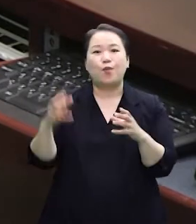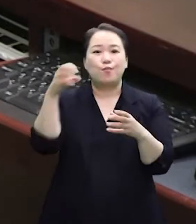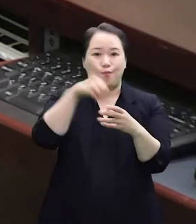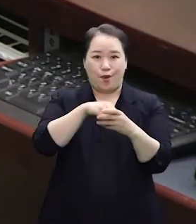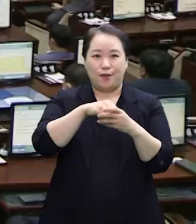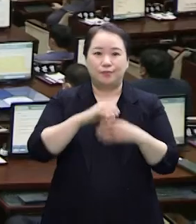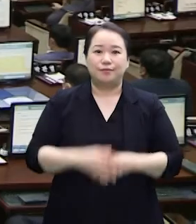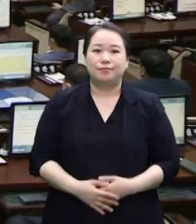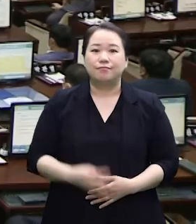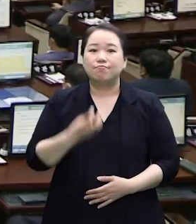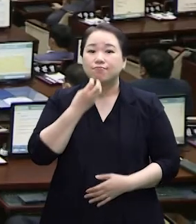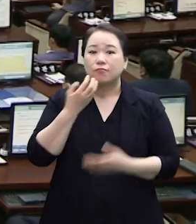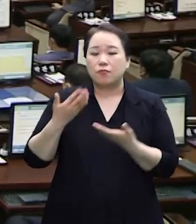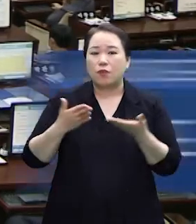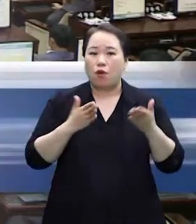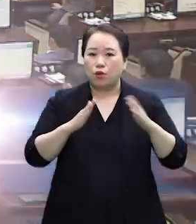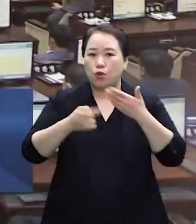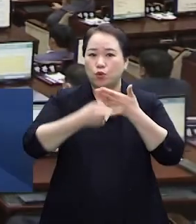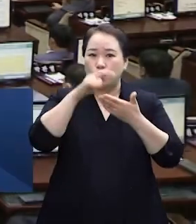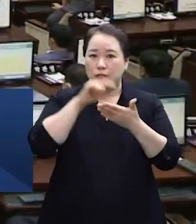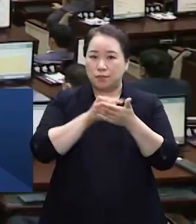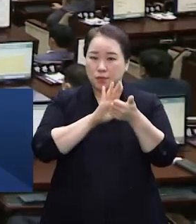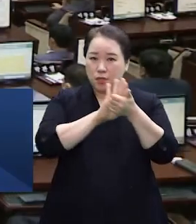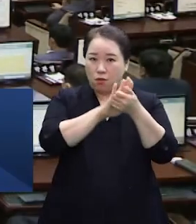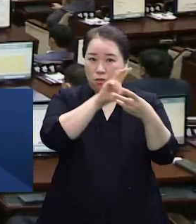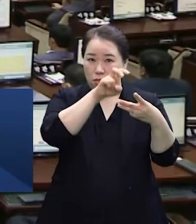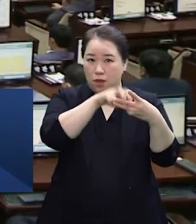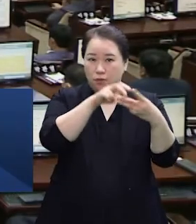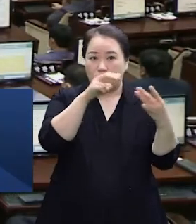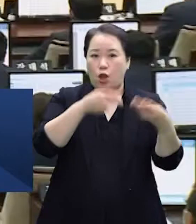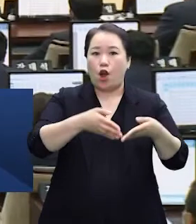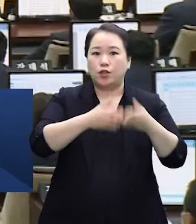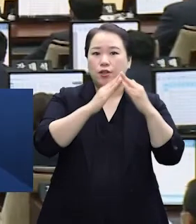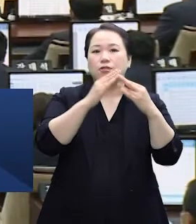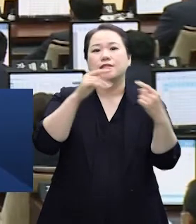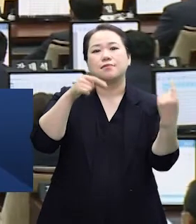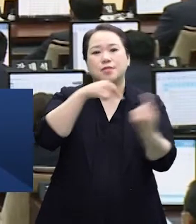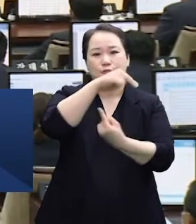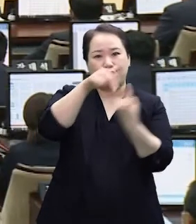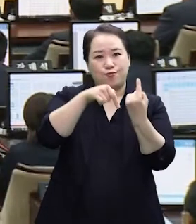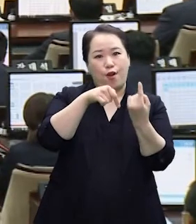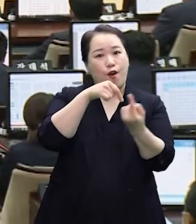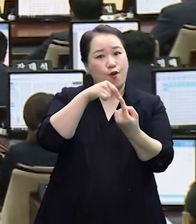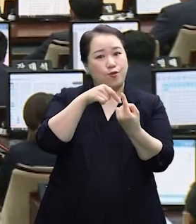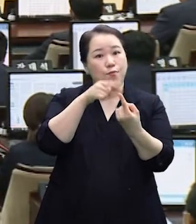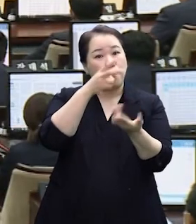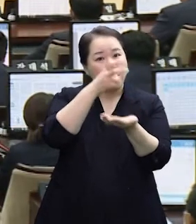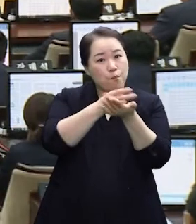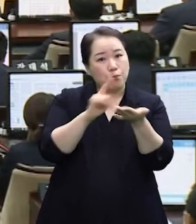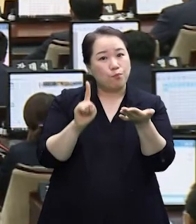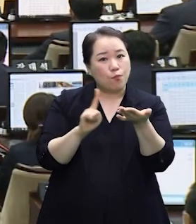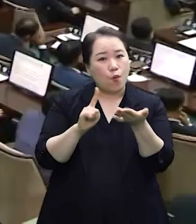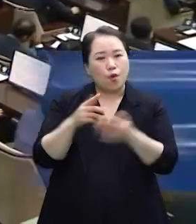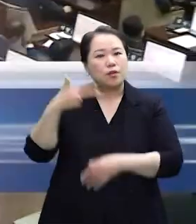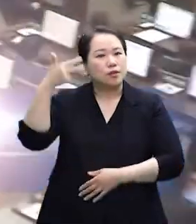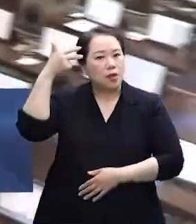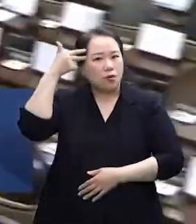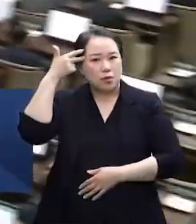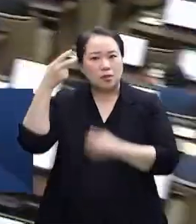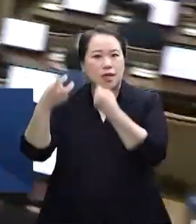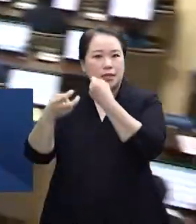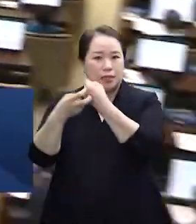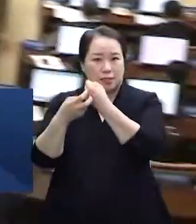신설했습니다. 경기도 심리지원센터 설치 및 운영에 관한 조례안은 정신과 진료 등의 의료적 개입